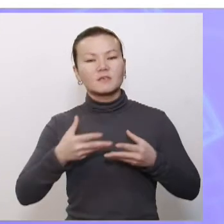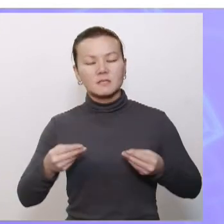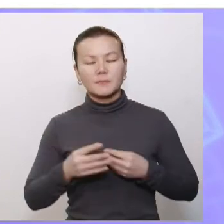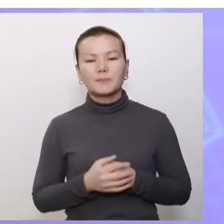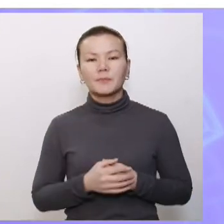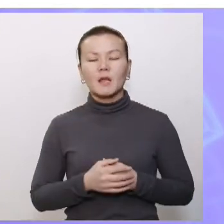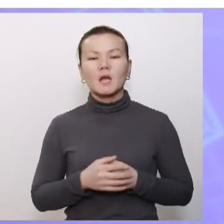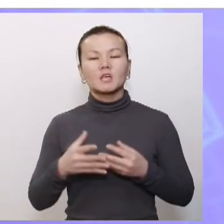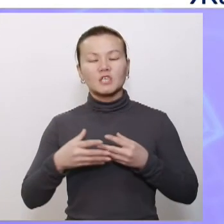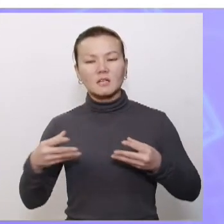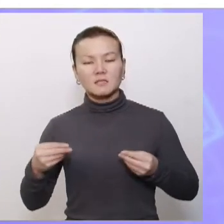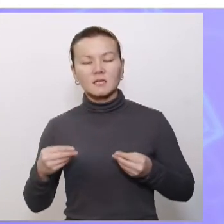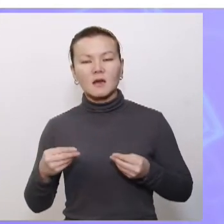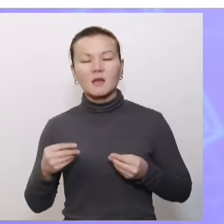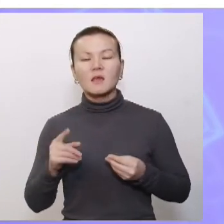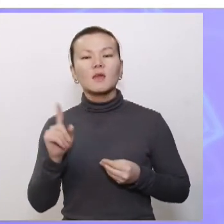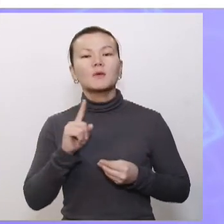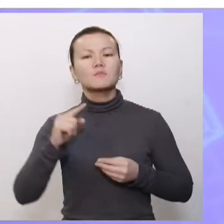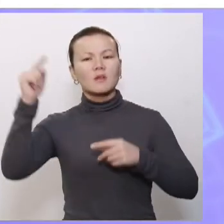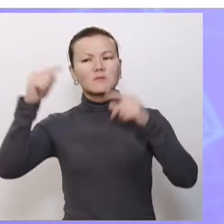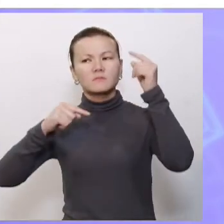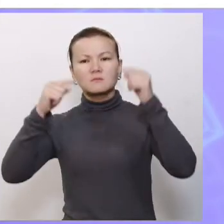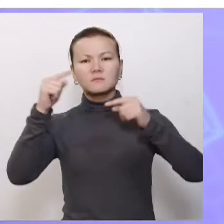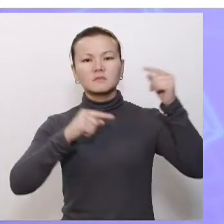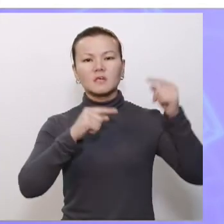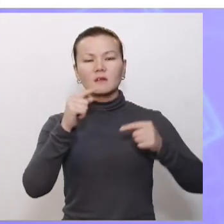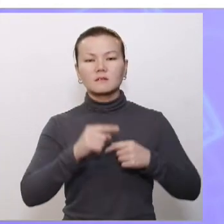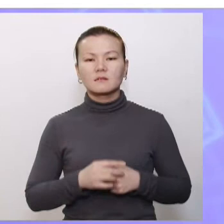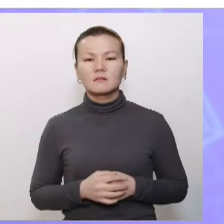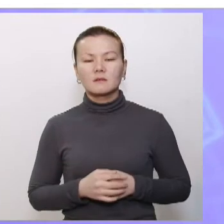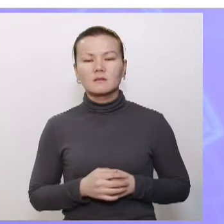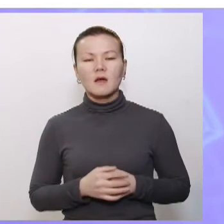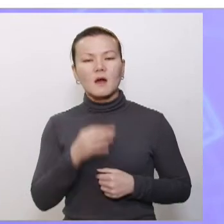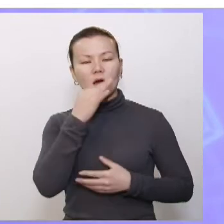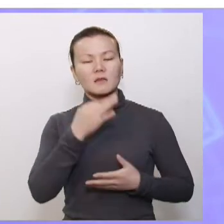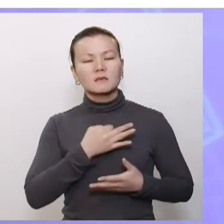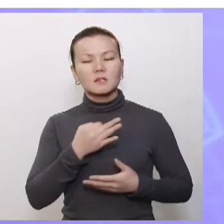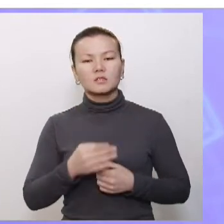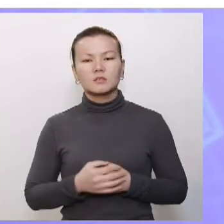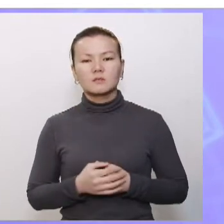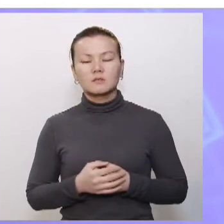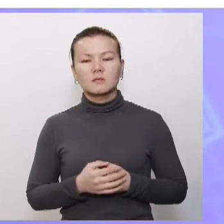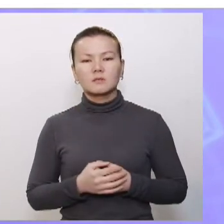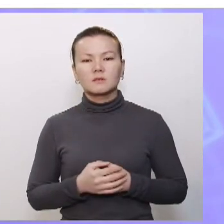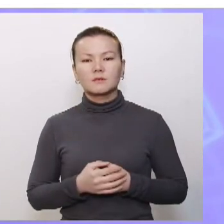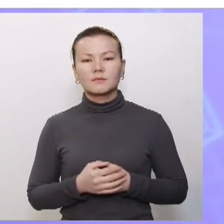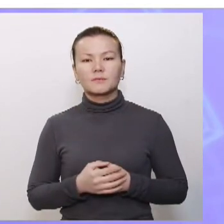Jazında emne jayt? Kana aytkılaçı?